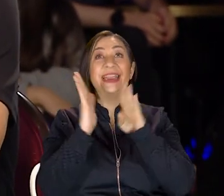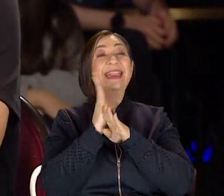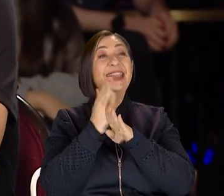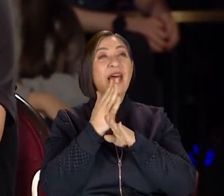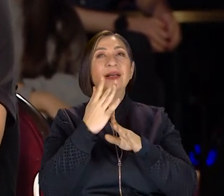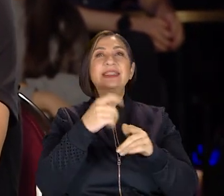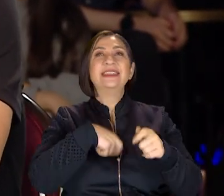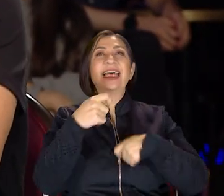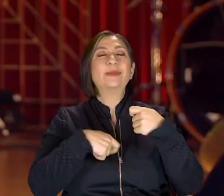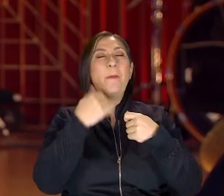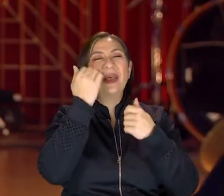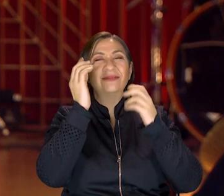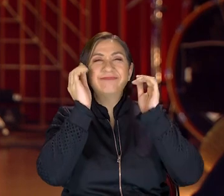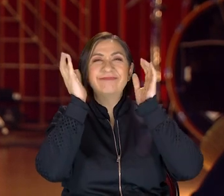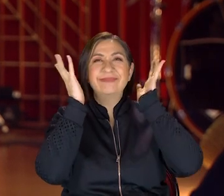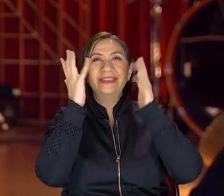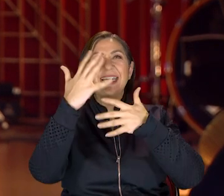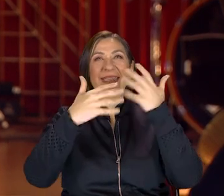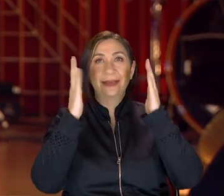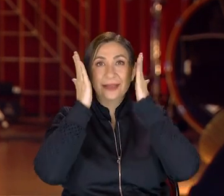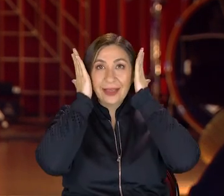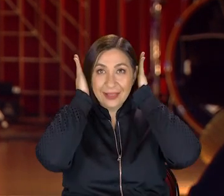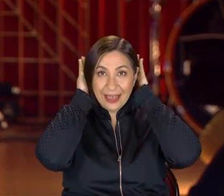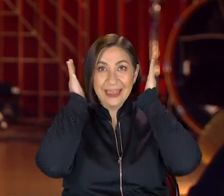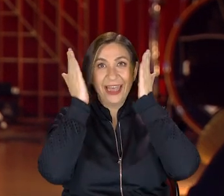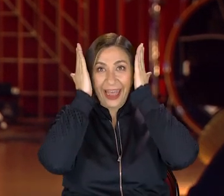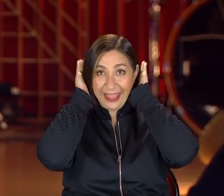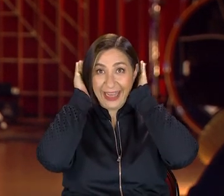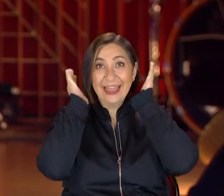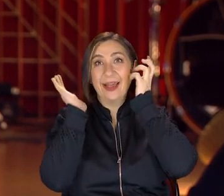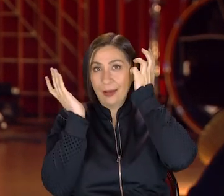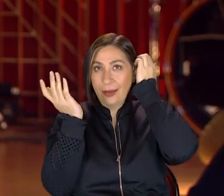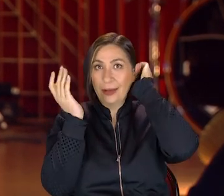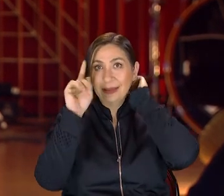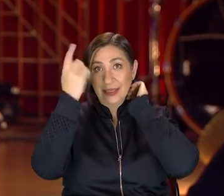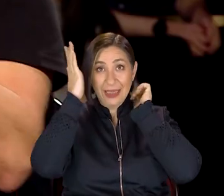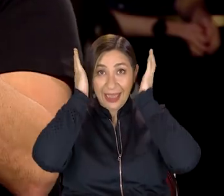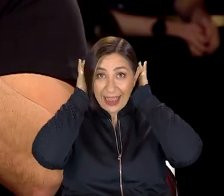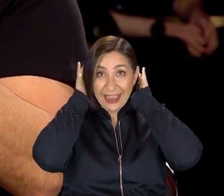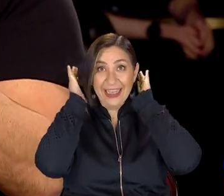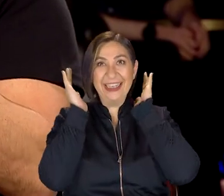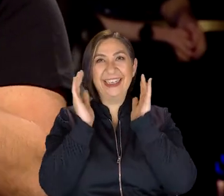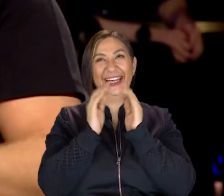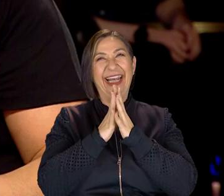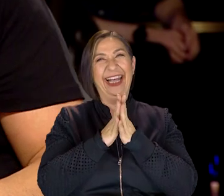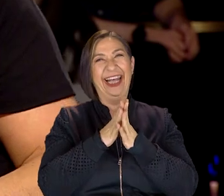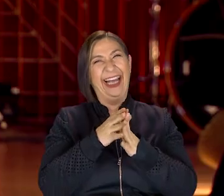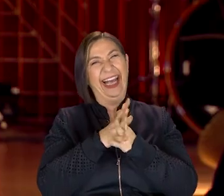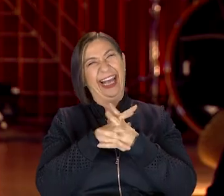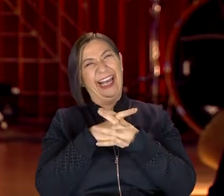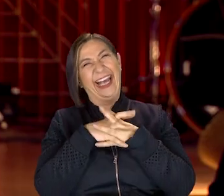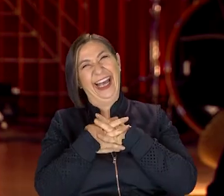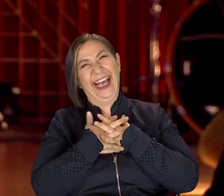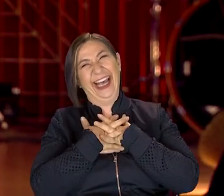Çünkü abuk subuk beyaz. Yanları mı? Bak şöyle söyleyeyim. Yanları mı? Bak yanları. Yanları mı? Yani yanları. Sadece yanları mı? Ha yanları.